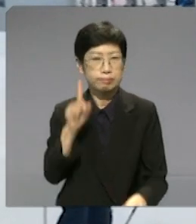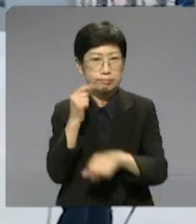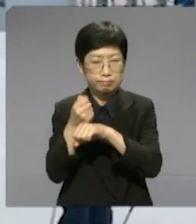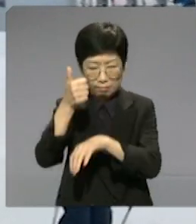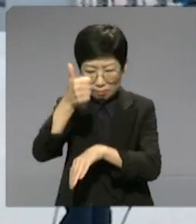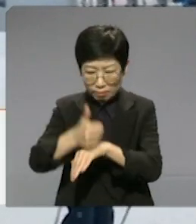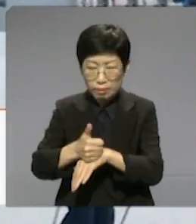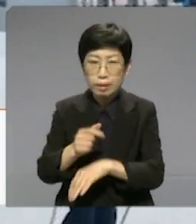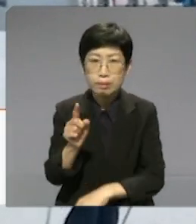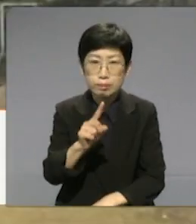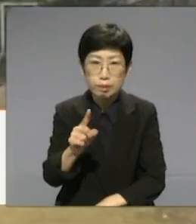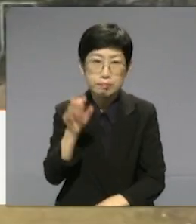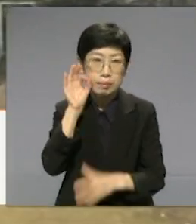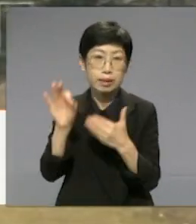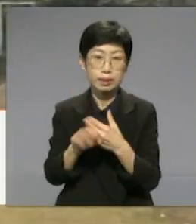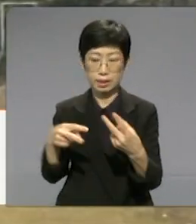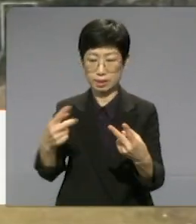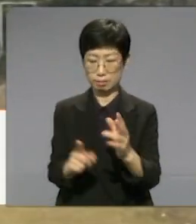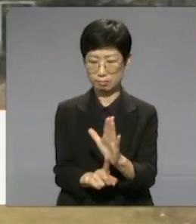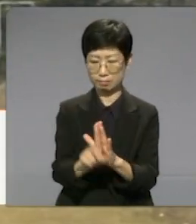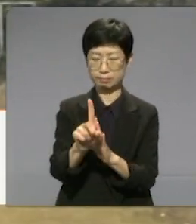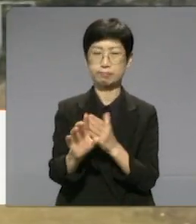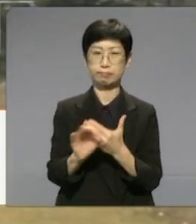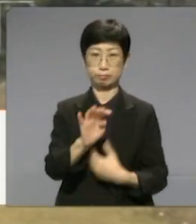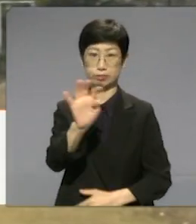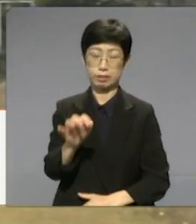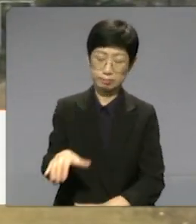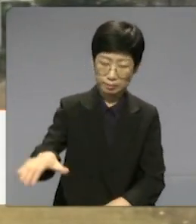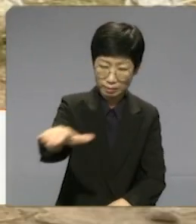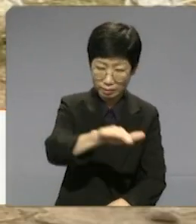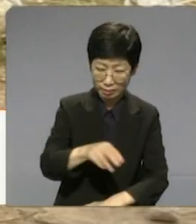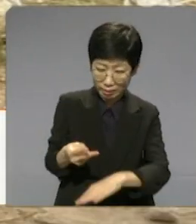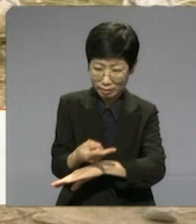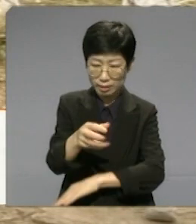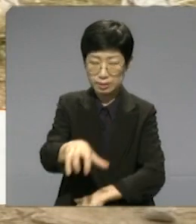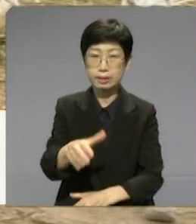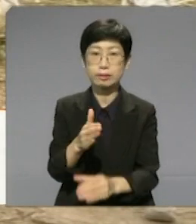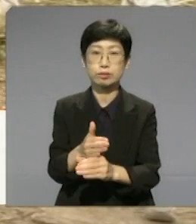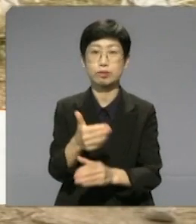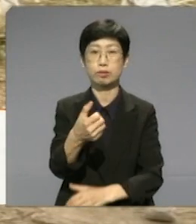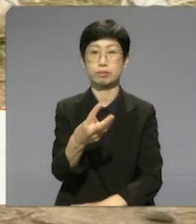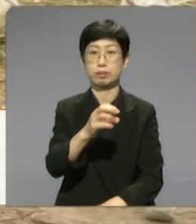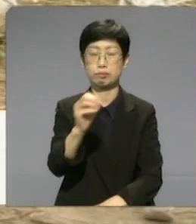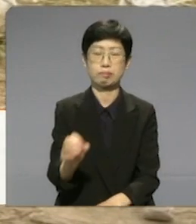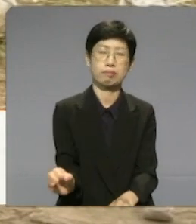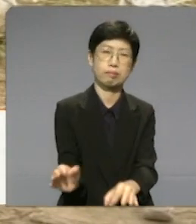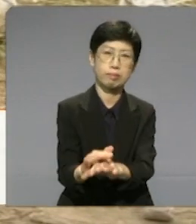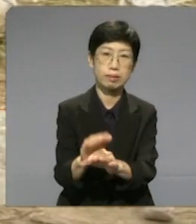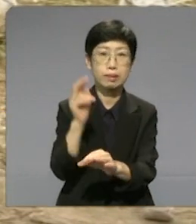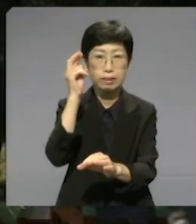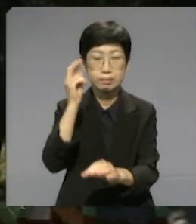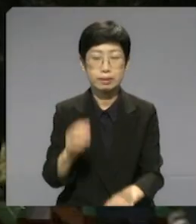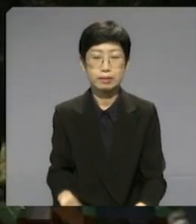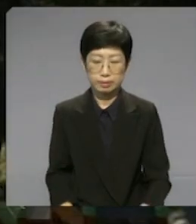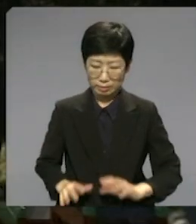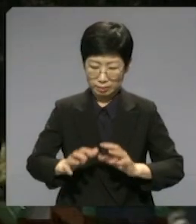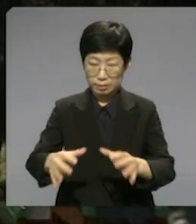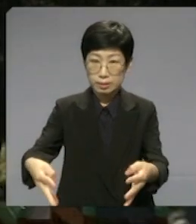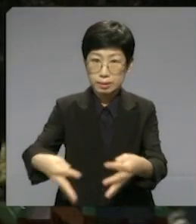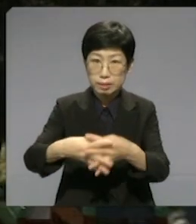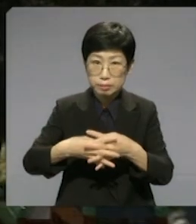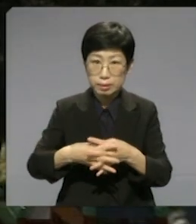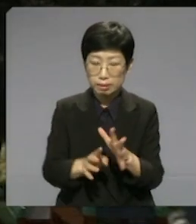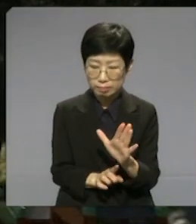연구 결과에 따르면 만약 기온이 2도 오른다면 유럽 전역 스키장의 53%가 사라질 전망 국제사회가